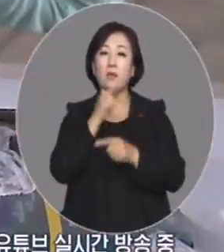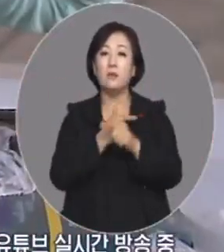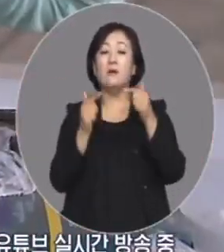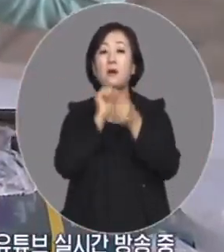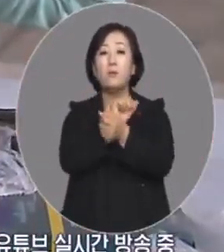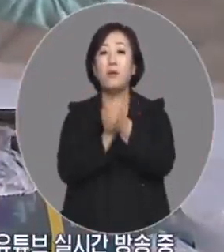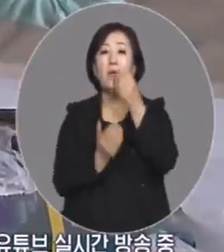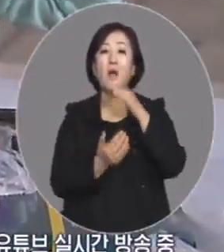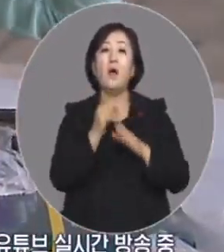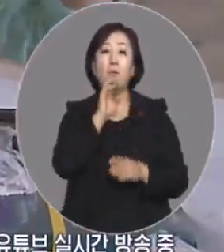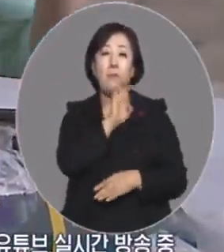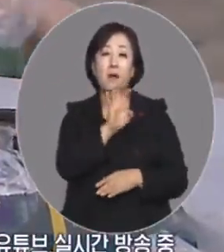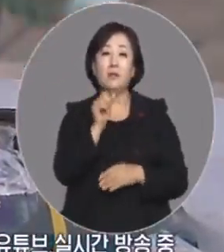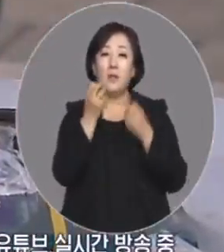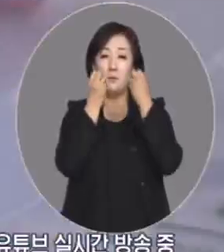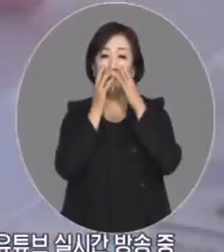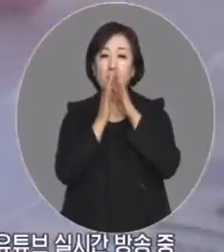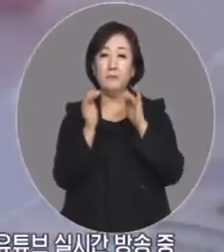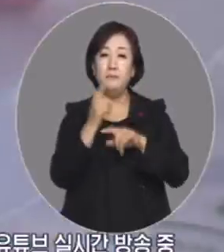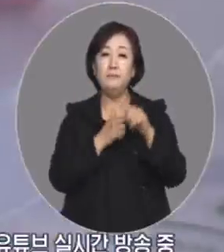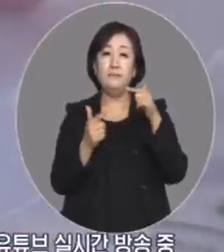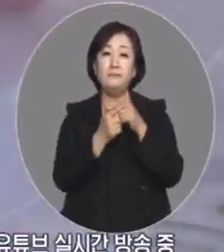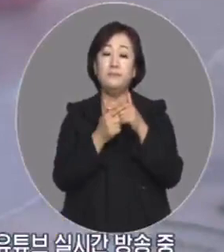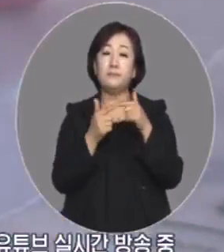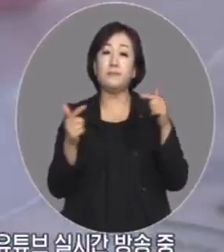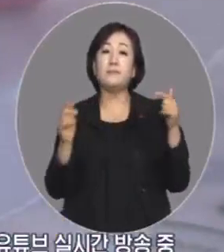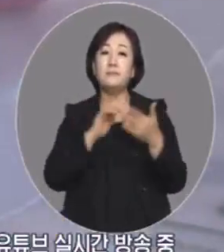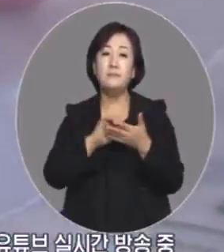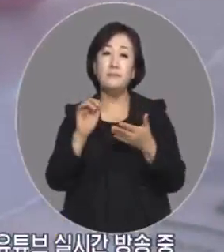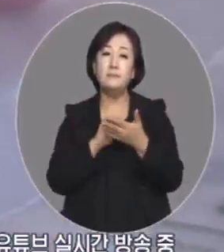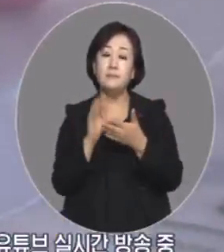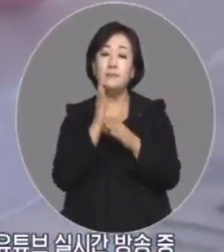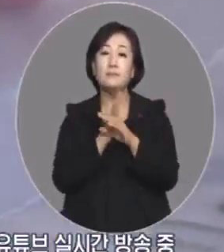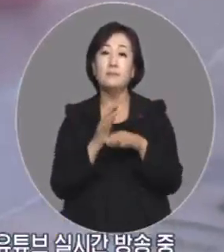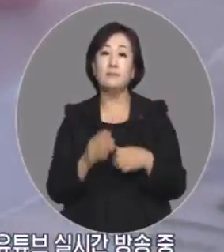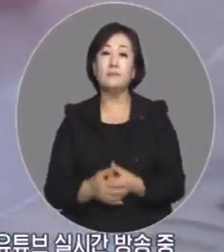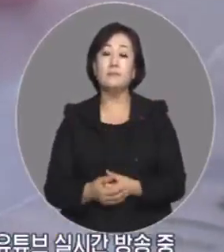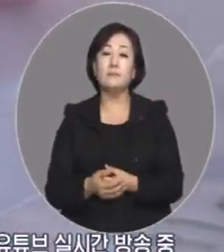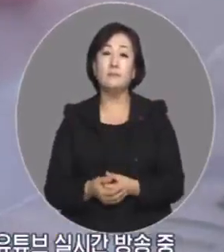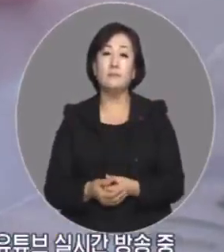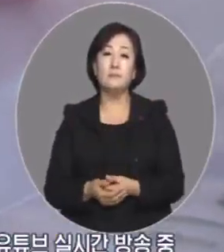모두 40명의 신규 확진자가 발생했습니다. UBC 뉴스 배대원입니다.